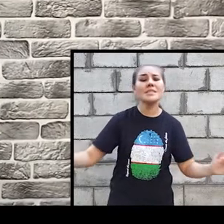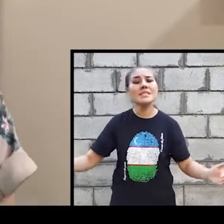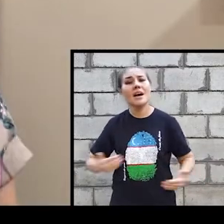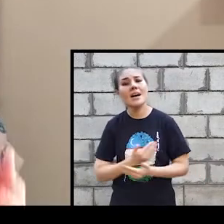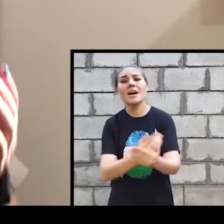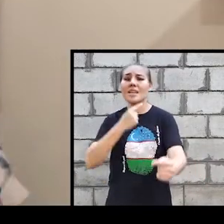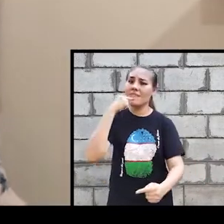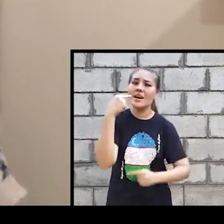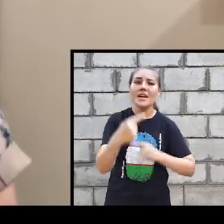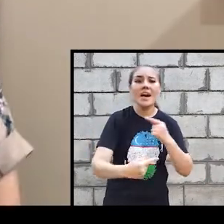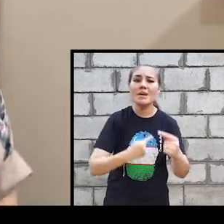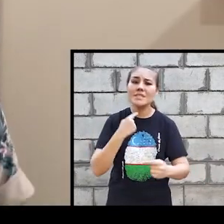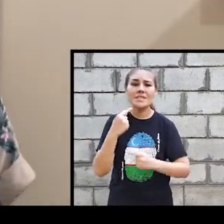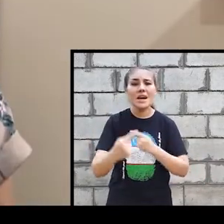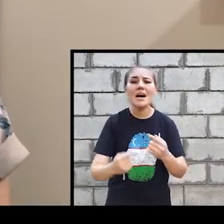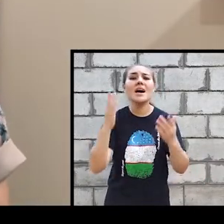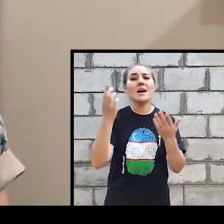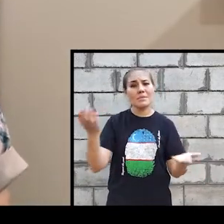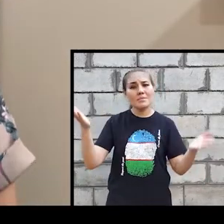Мазда, Невара Мазда,